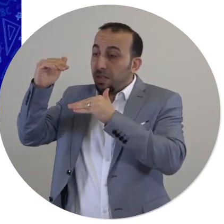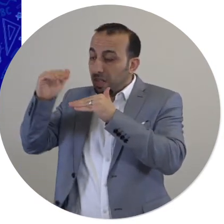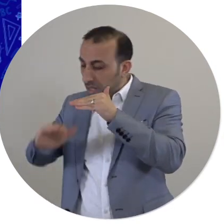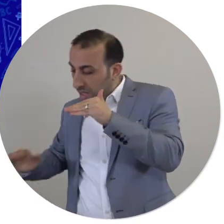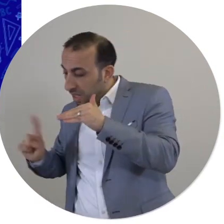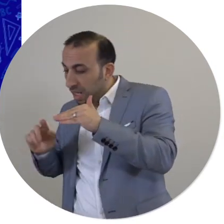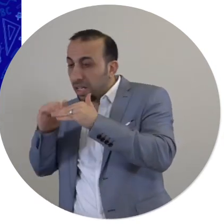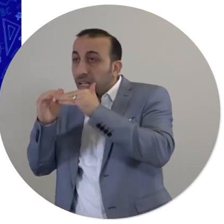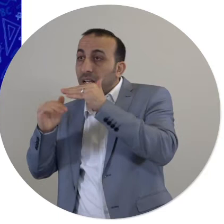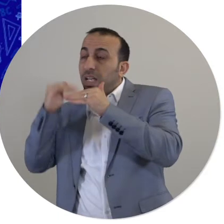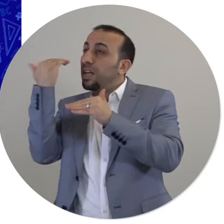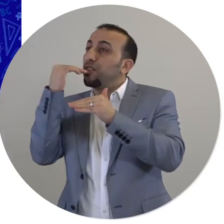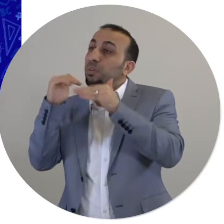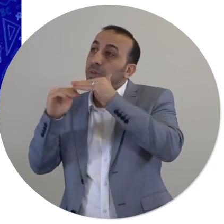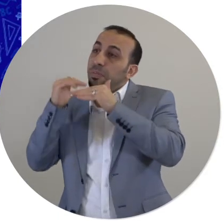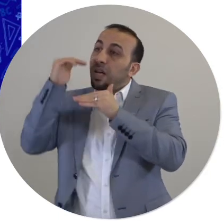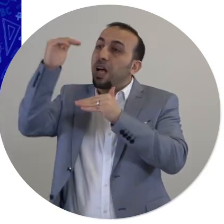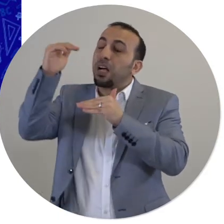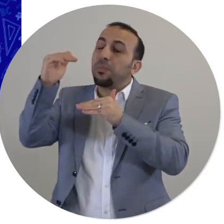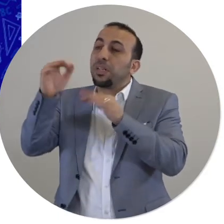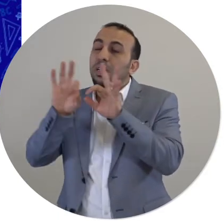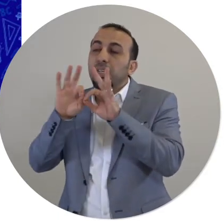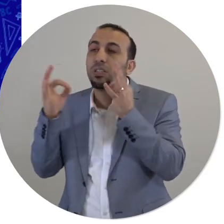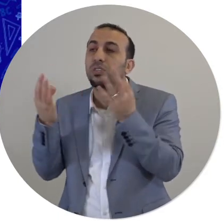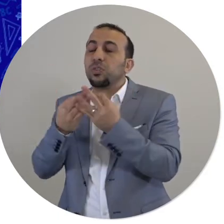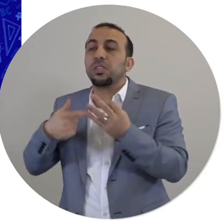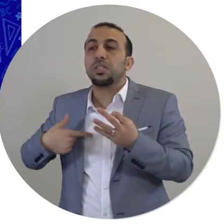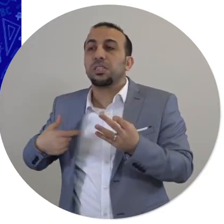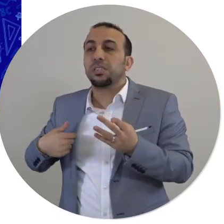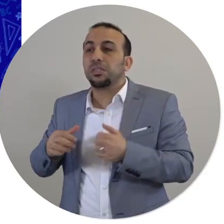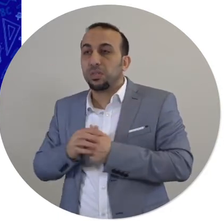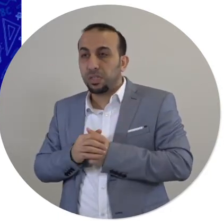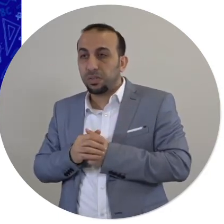السن، فيطلق على هذا المجتمع أو المرحلة العمرية